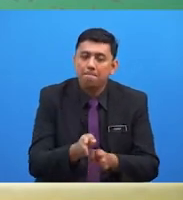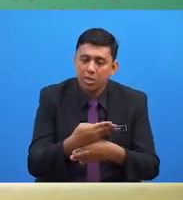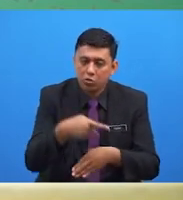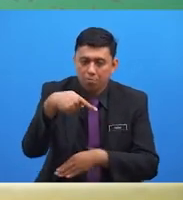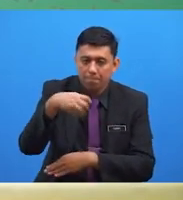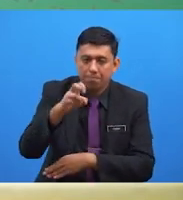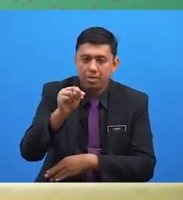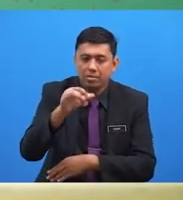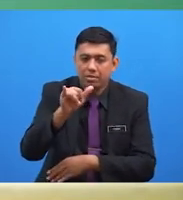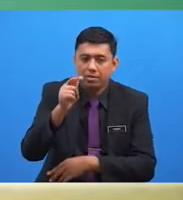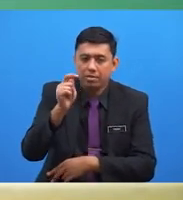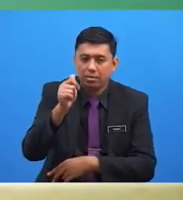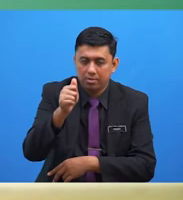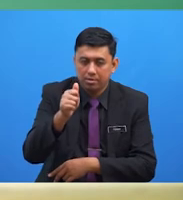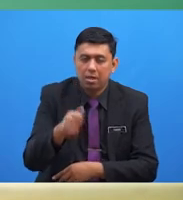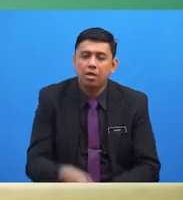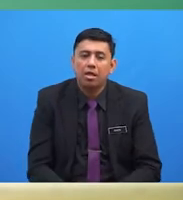seperti yang ditunjukkan.